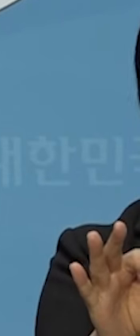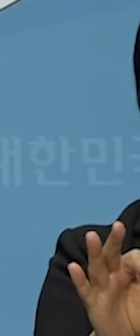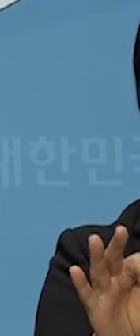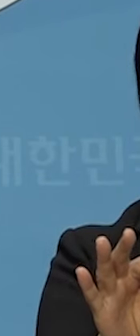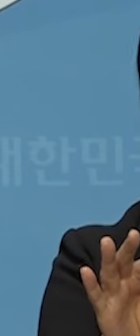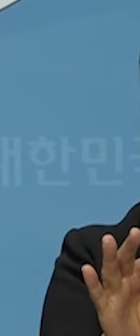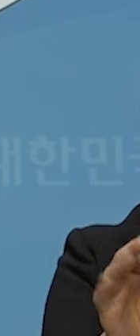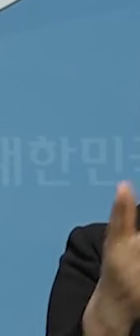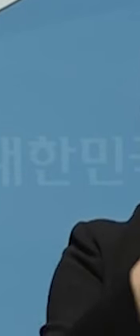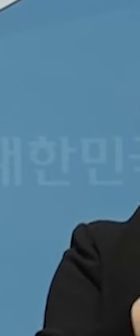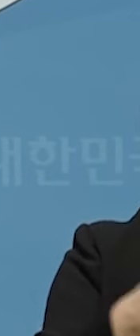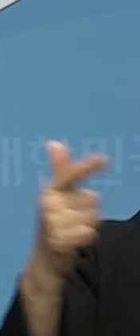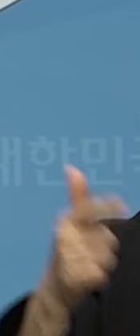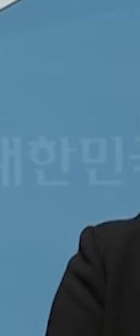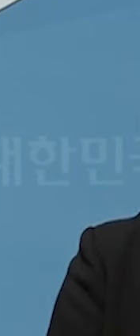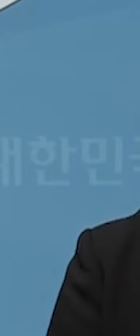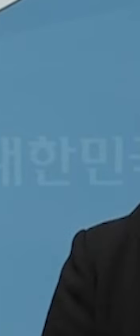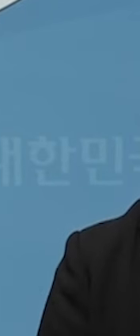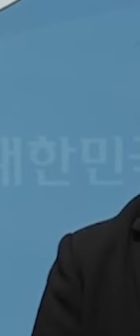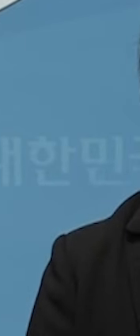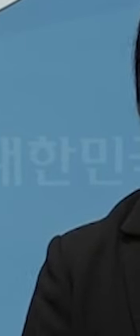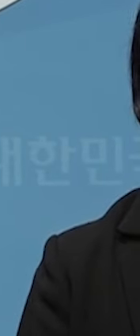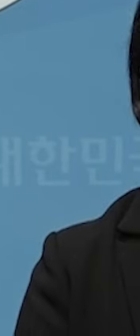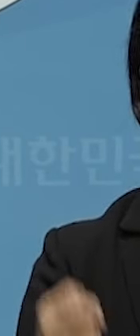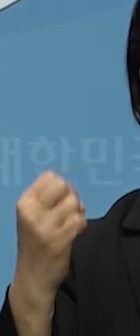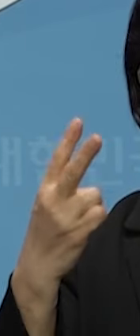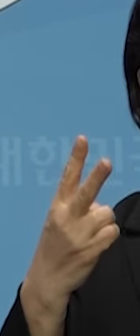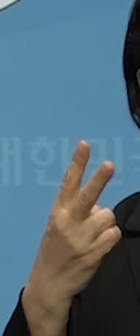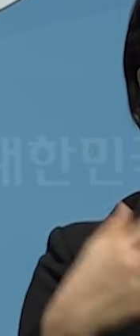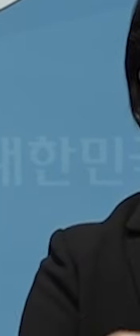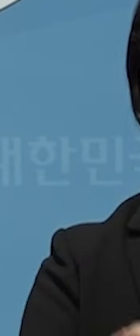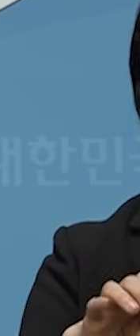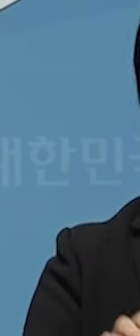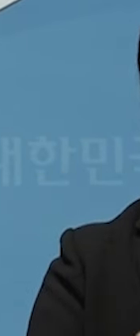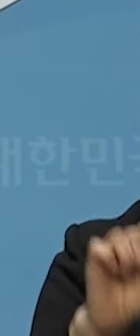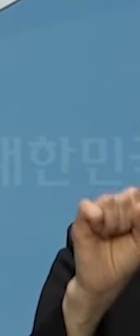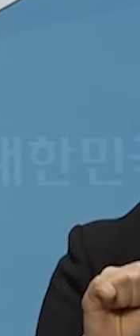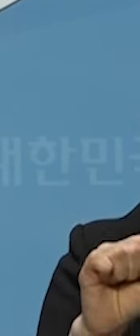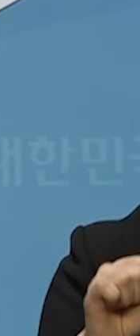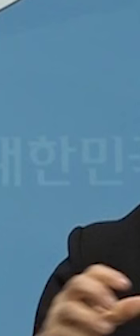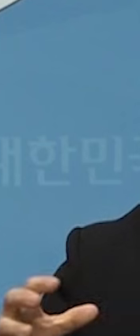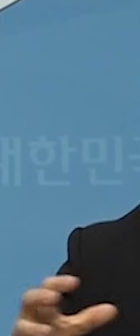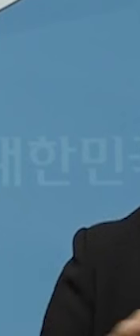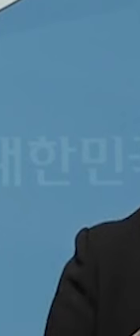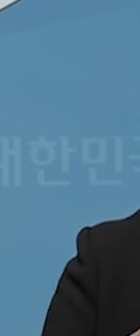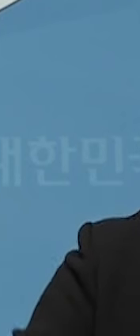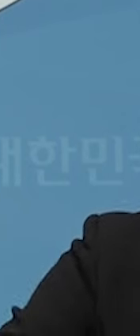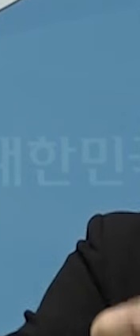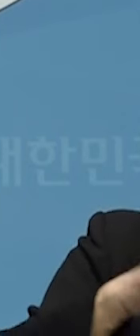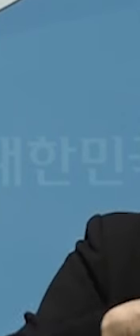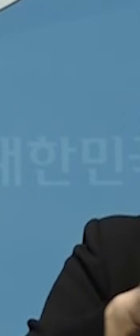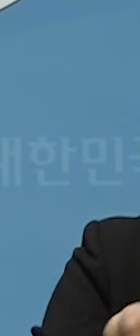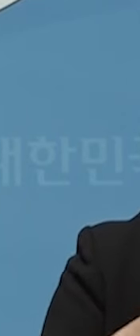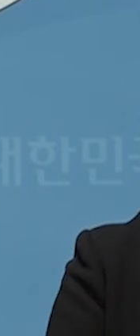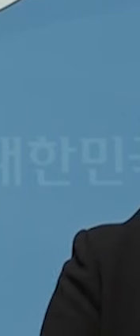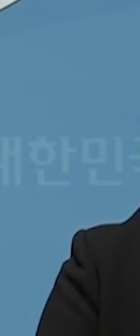규모를 대폭 키우겠습니다. 그리고 e스포츠와 종합격투기 등으로